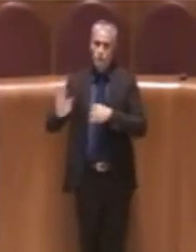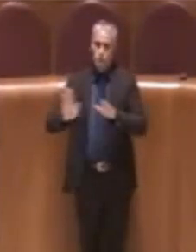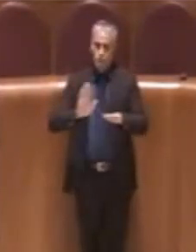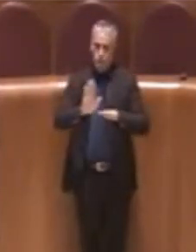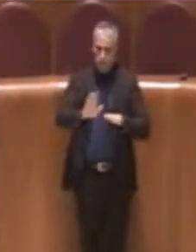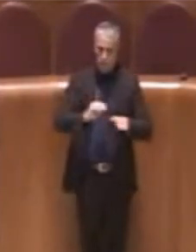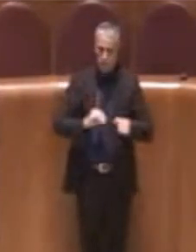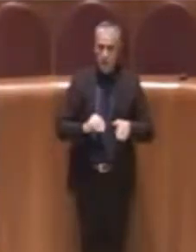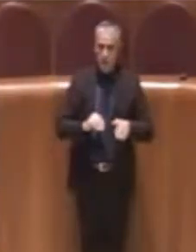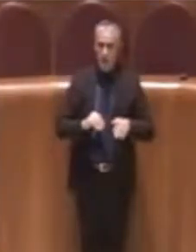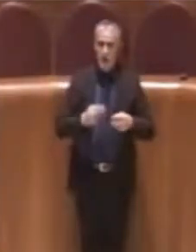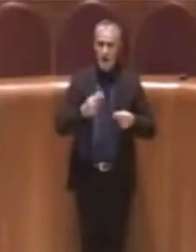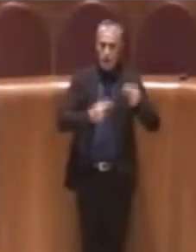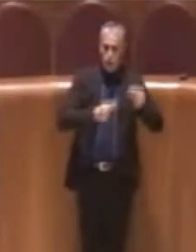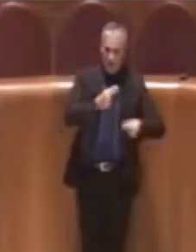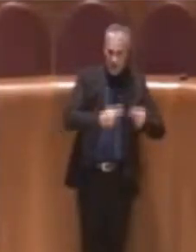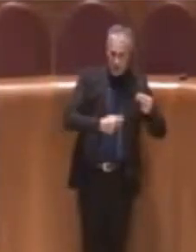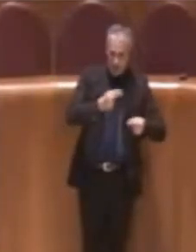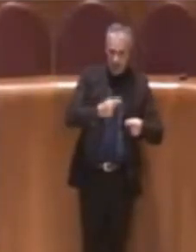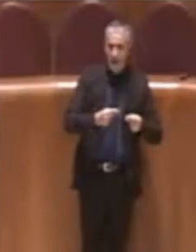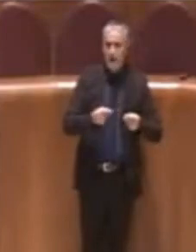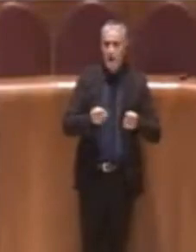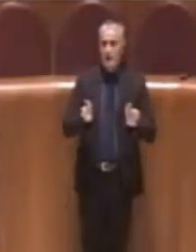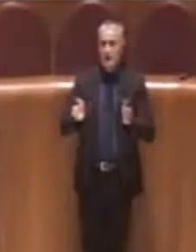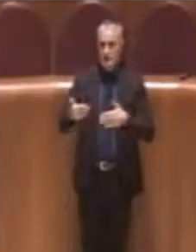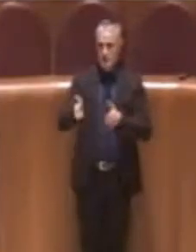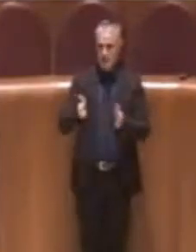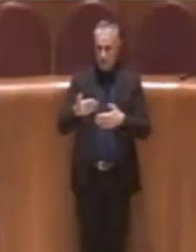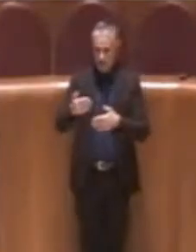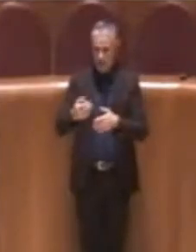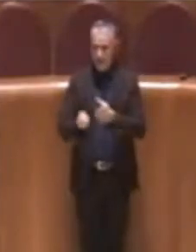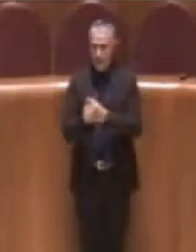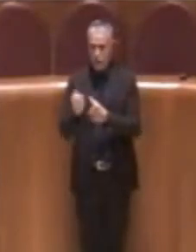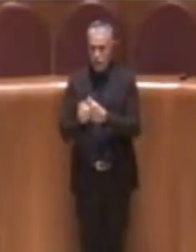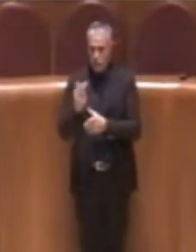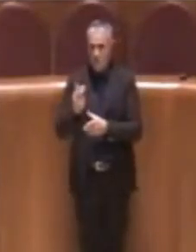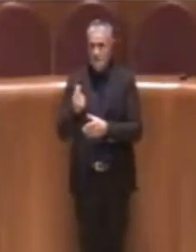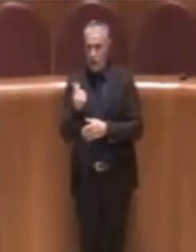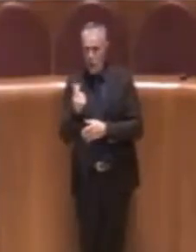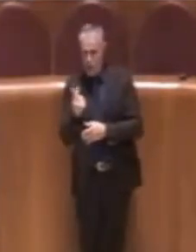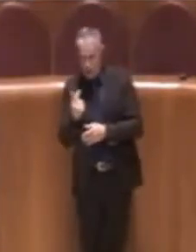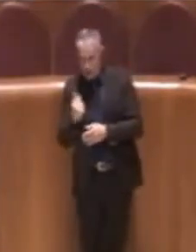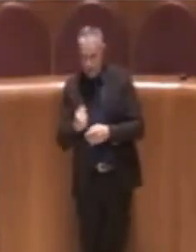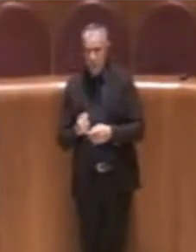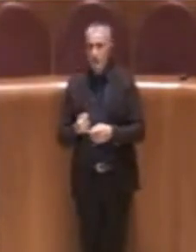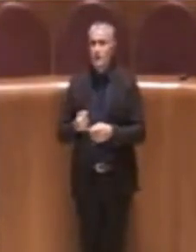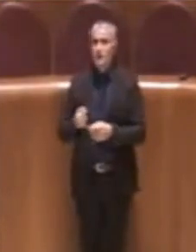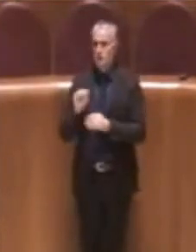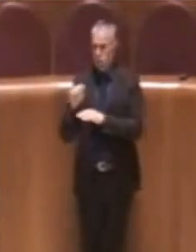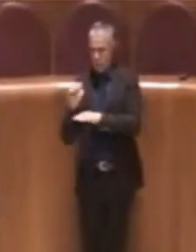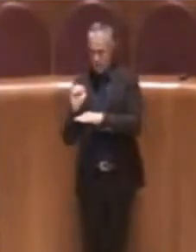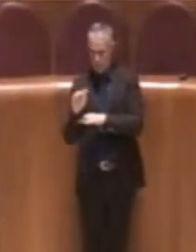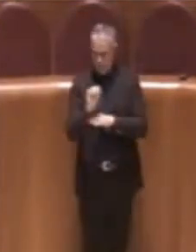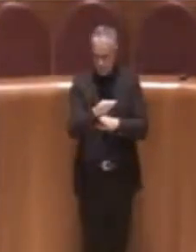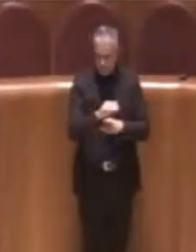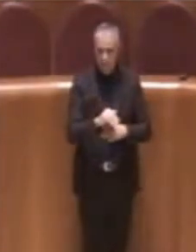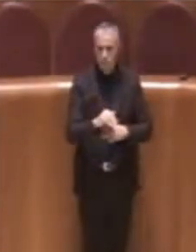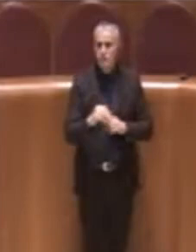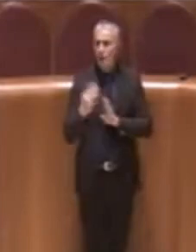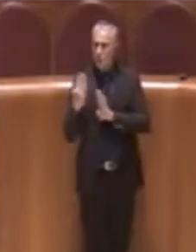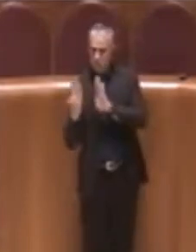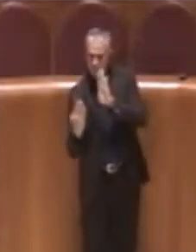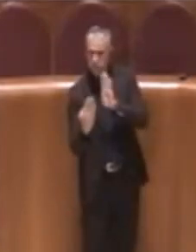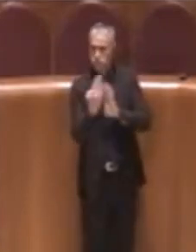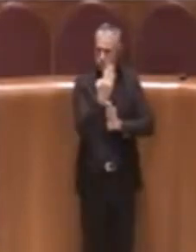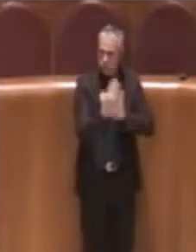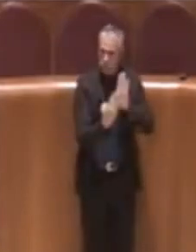Dipartimento Risorse Economiche e il Dipartimento Sviluppo Economico, con le due direzioni. E con questi ci siamo interfacciati perché